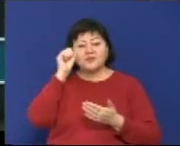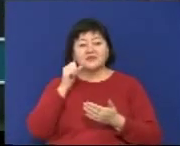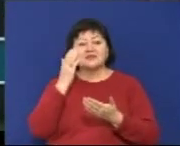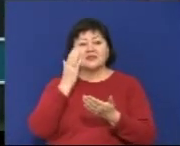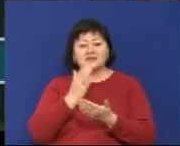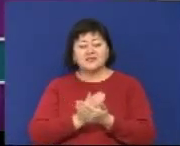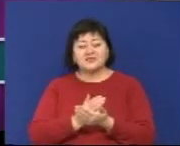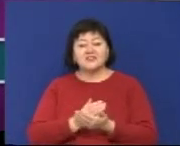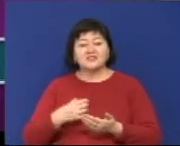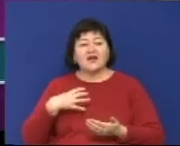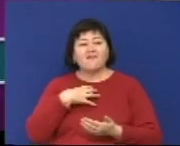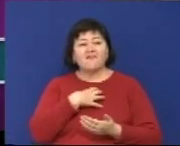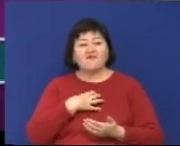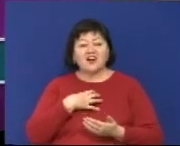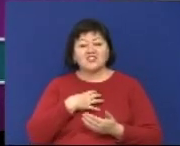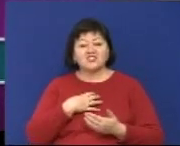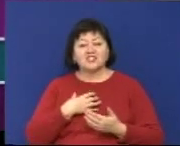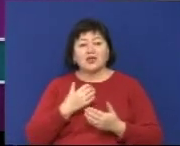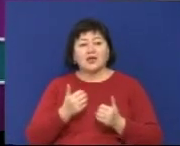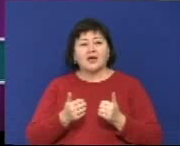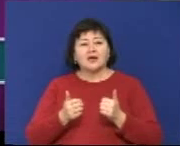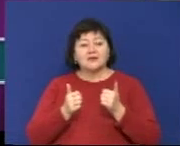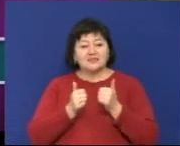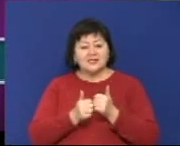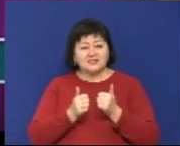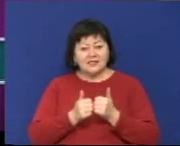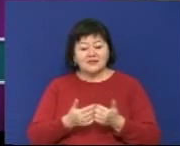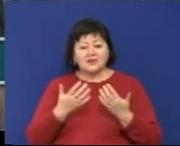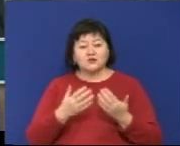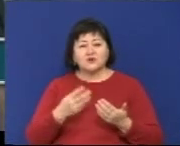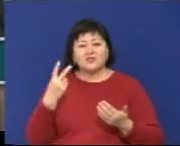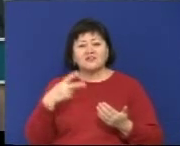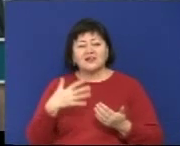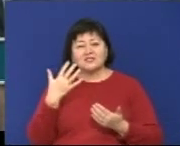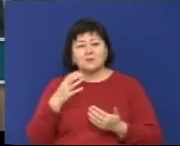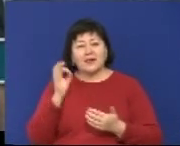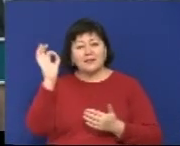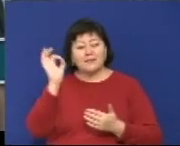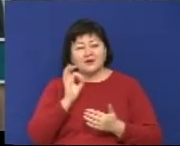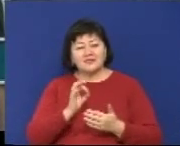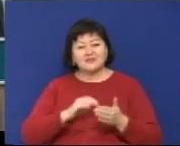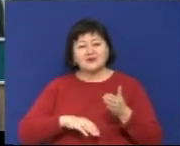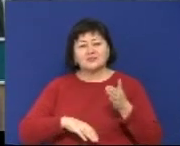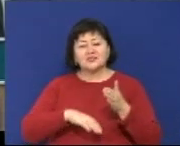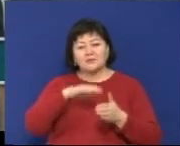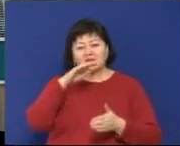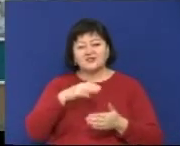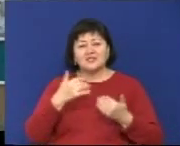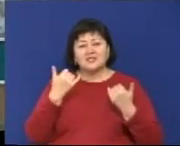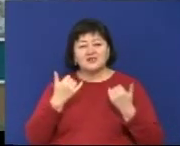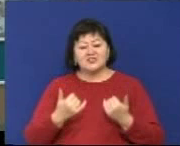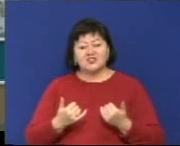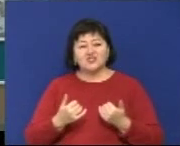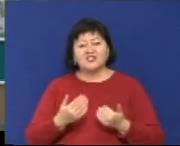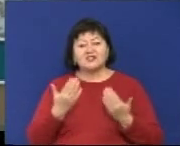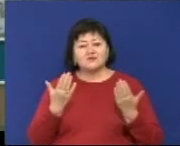торговым партнером в Центральной Азии. В прошлом году товарооборот вырос на 25% и достиг 2,5 миллиардов долларов. Теперь